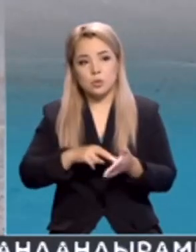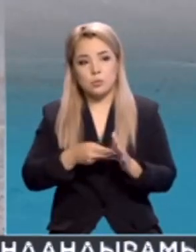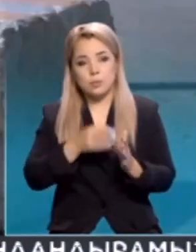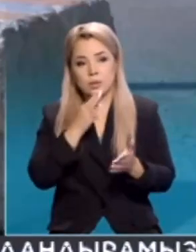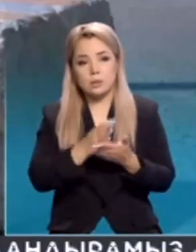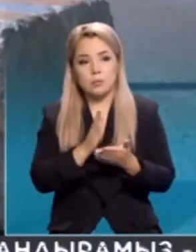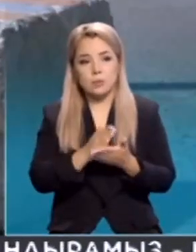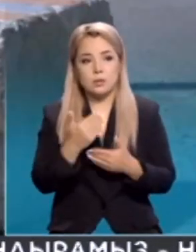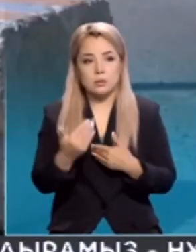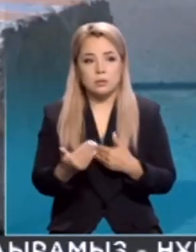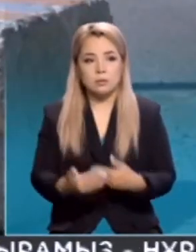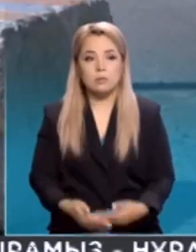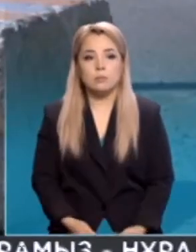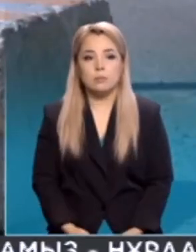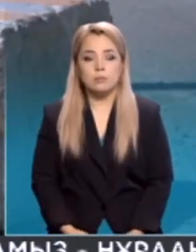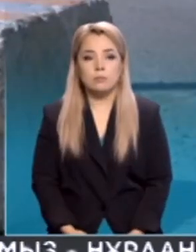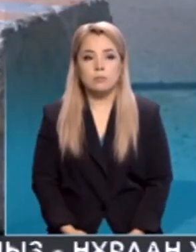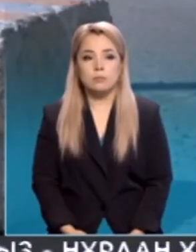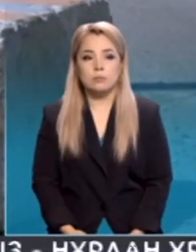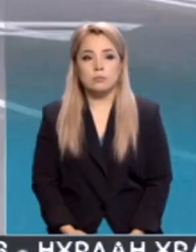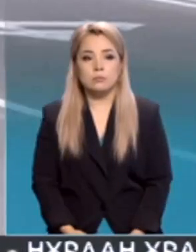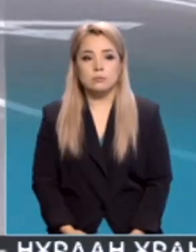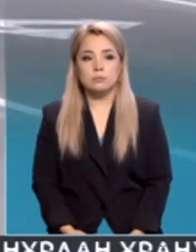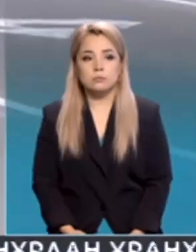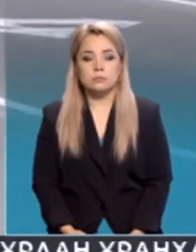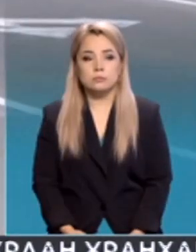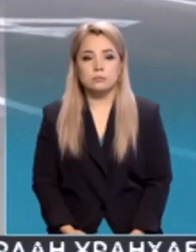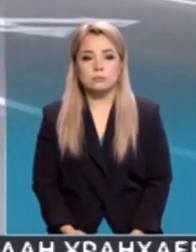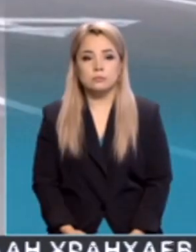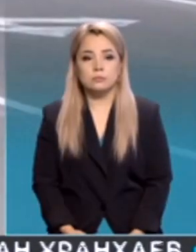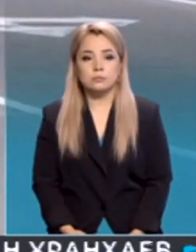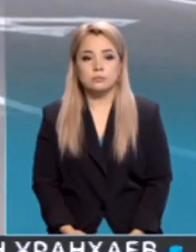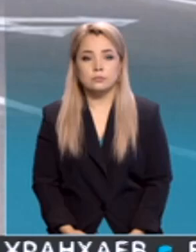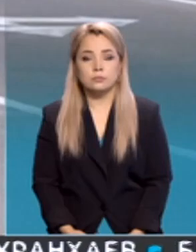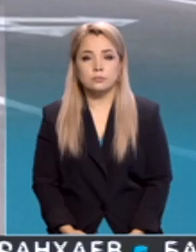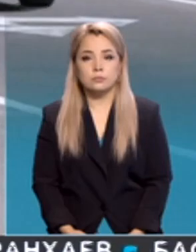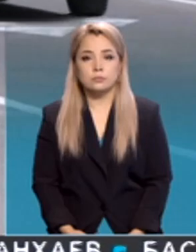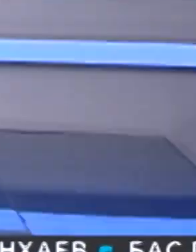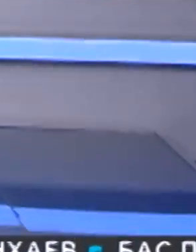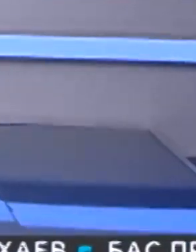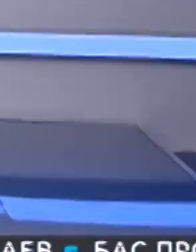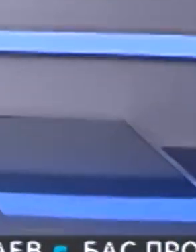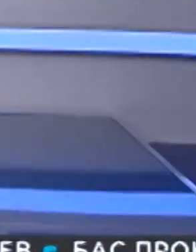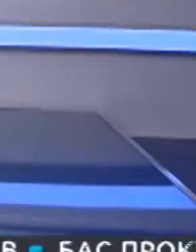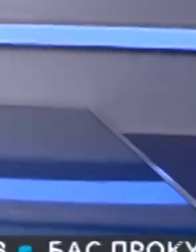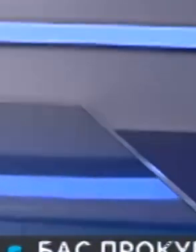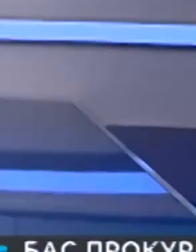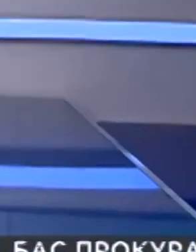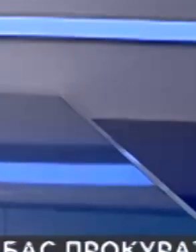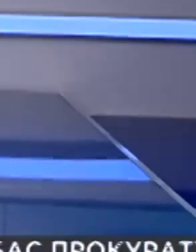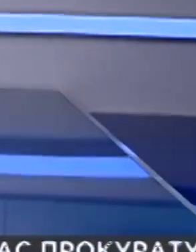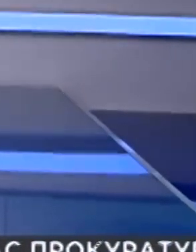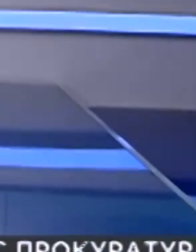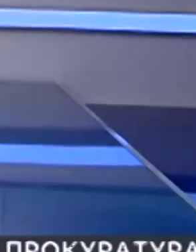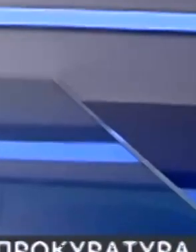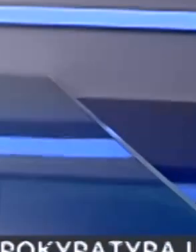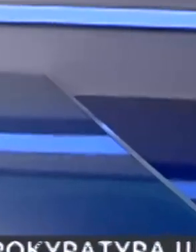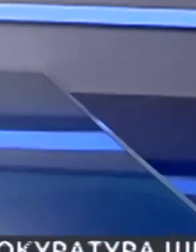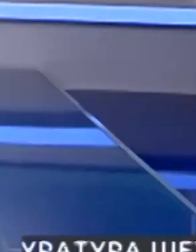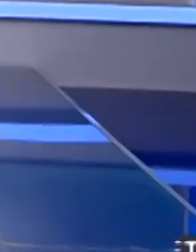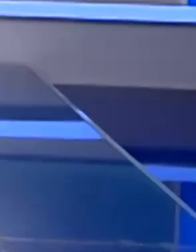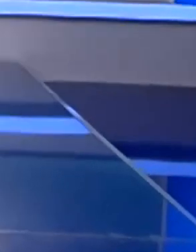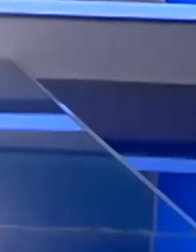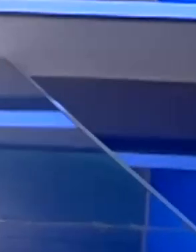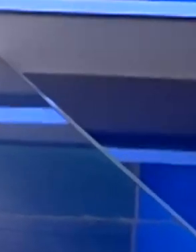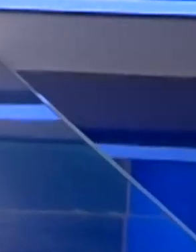жоспарлап отыр. Шымкент қаласынан Ғани Қалмаханов, Нұрлан Нұрбек, Қазақстан ұлттық телеарнасы. Бізде айтылған ақпараттар Телеграмда да